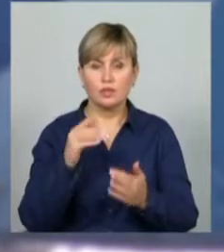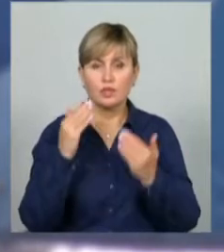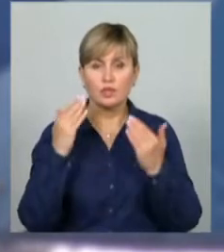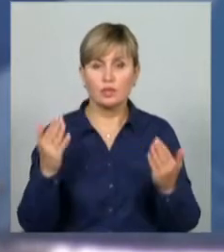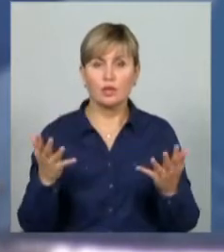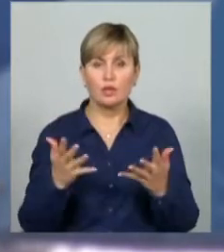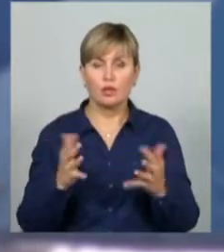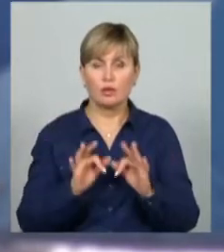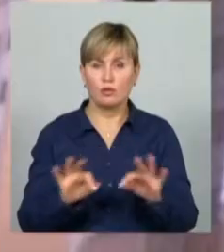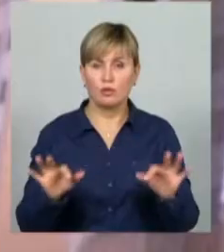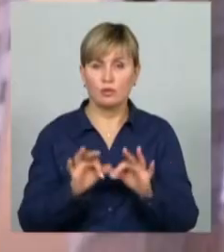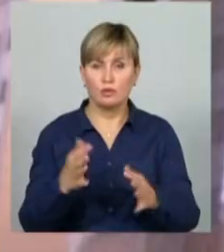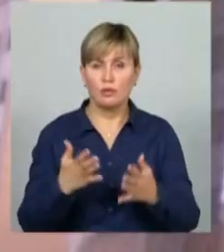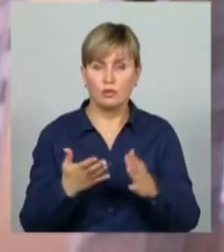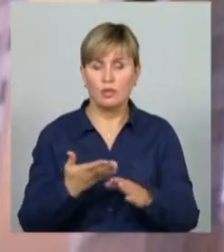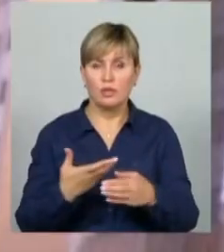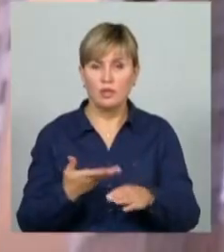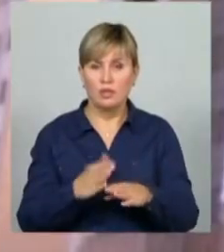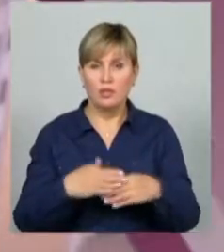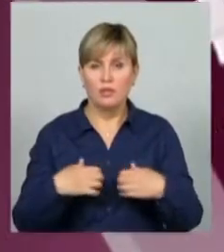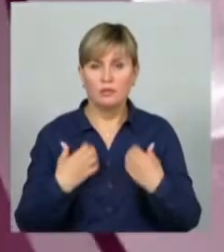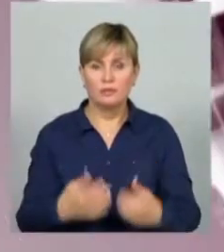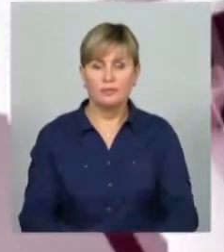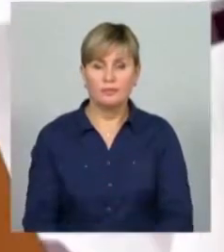какое описание, наверное, в ужасном состоянии находится.